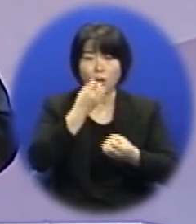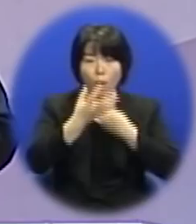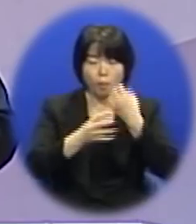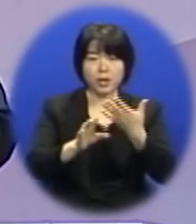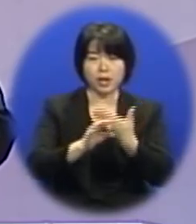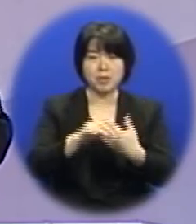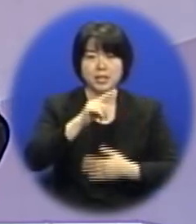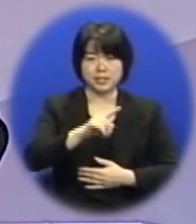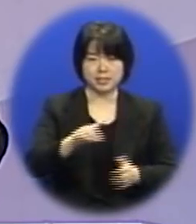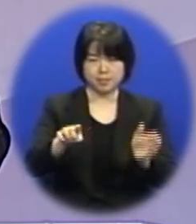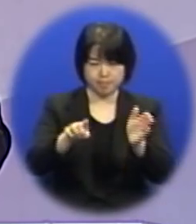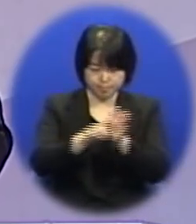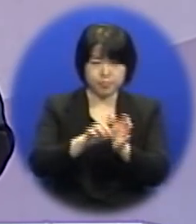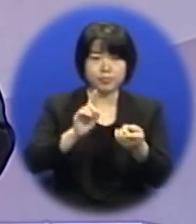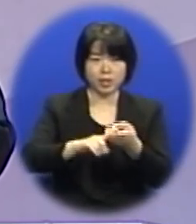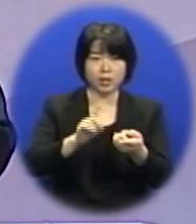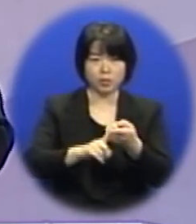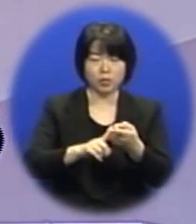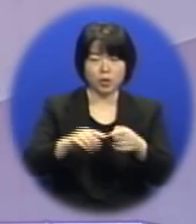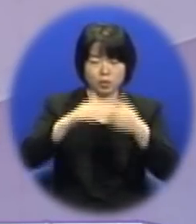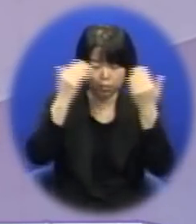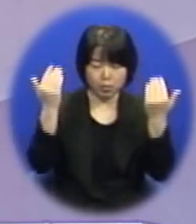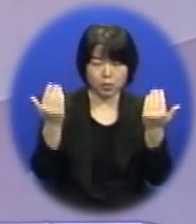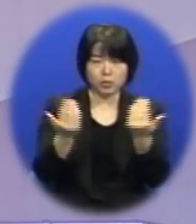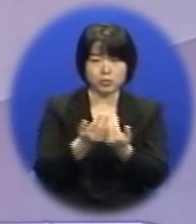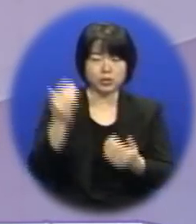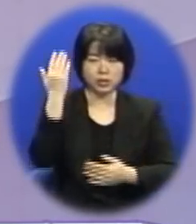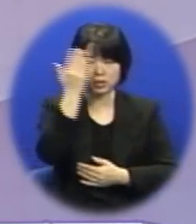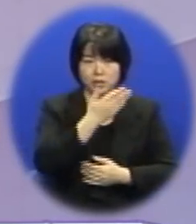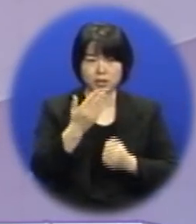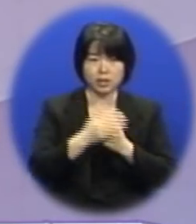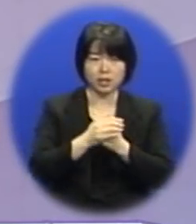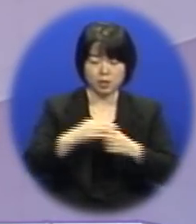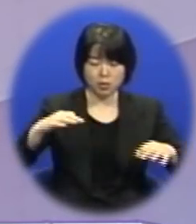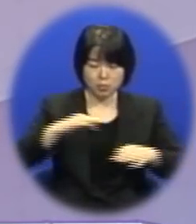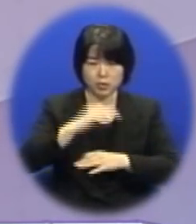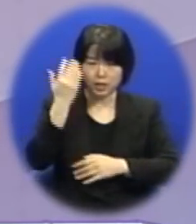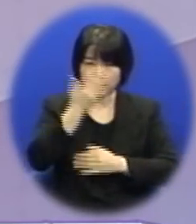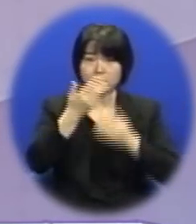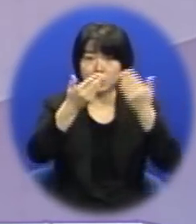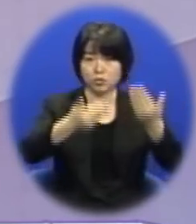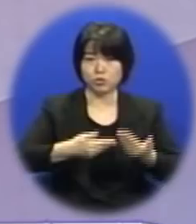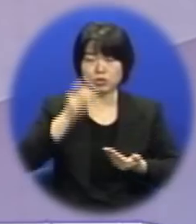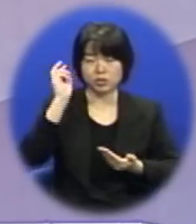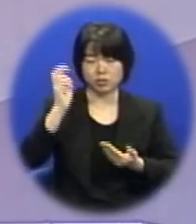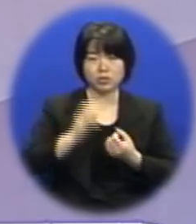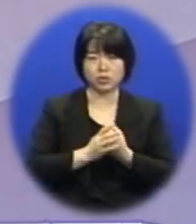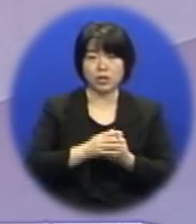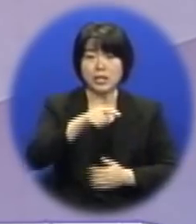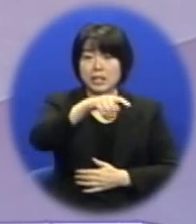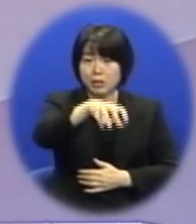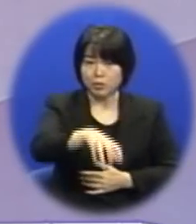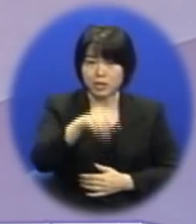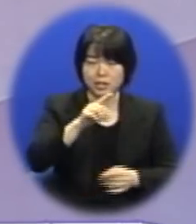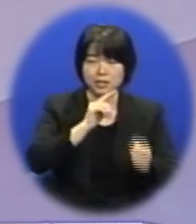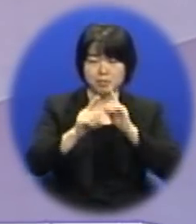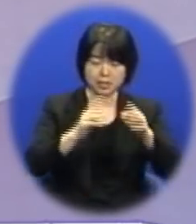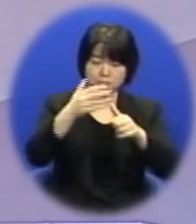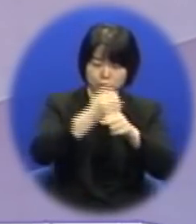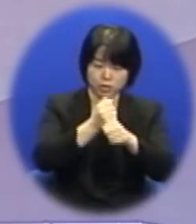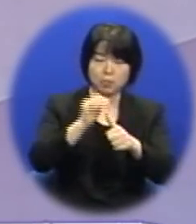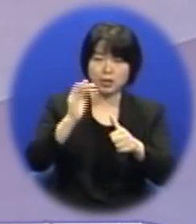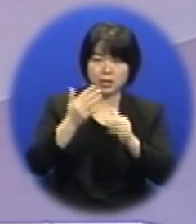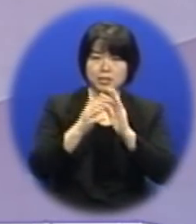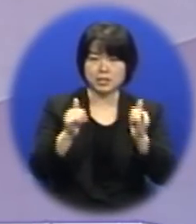죄를 사하시며 우리를 모든 불의에서 깨끗하게 하실 것이요. 오늘 이 자리에도 이 말씀을 붙잡아야 될